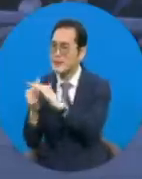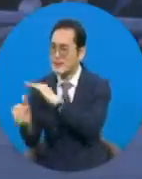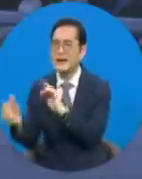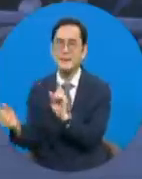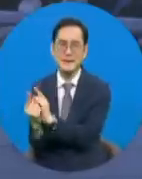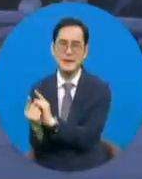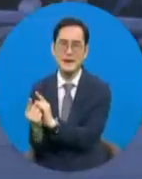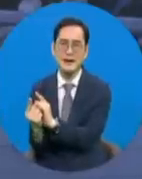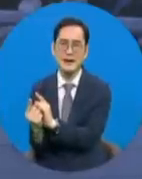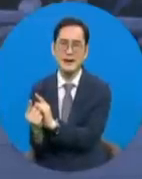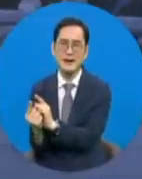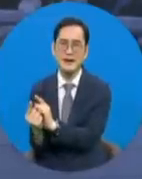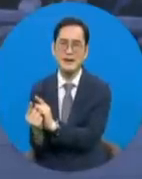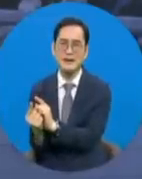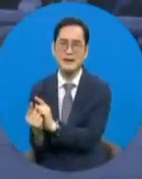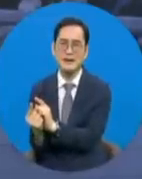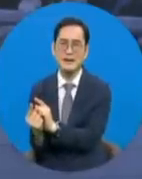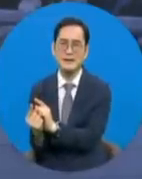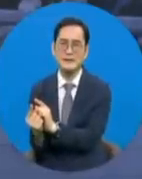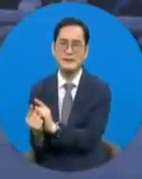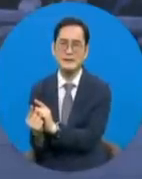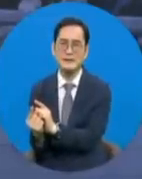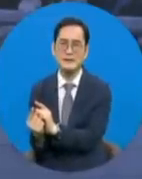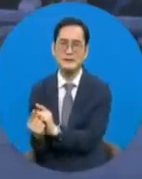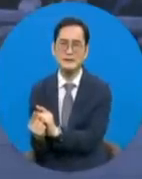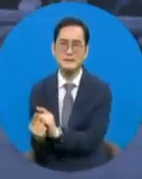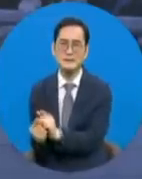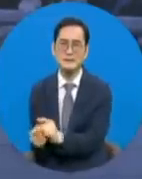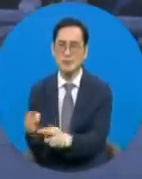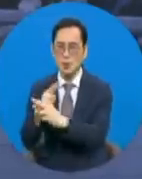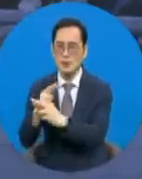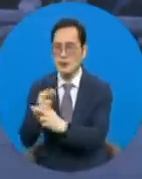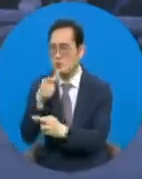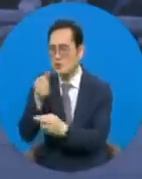대사를 만났습니다. 후쿠시마 원전 오염수 문제를 논의했습니다.